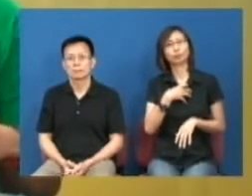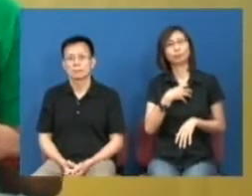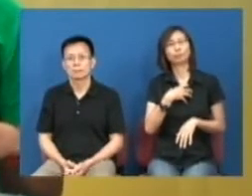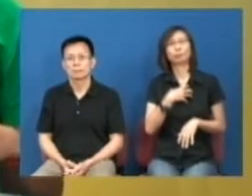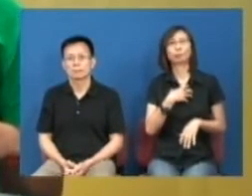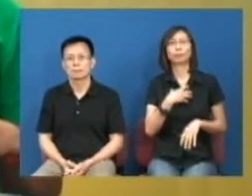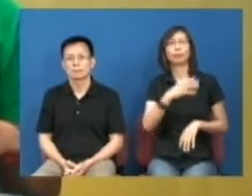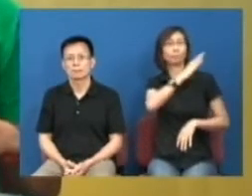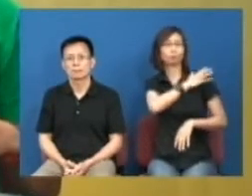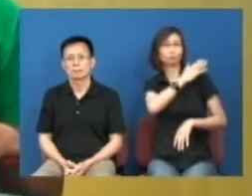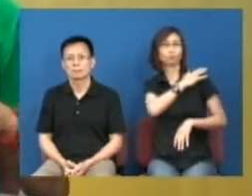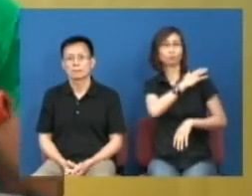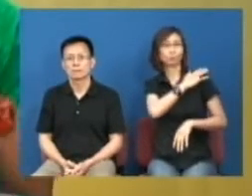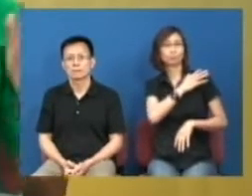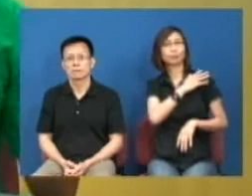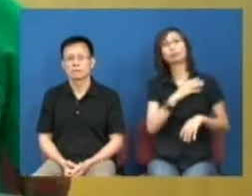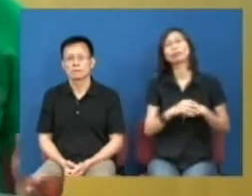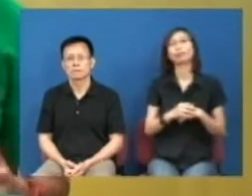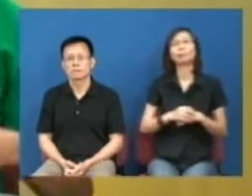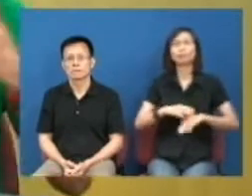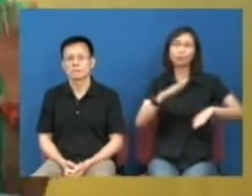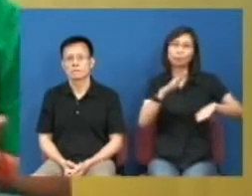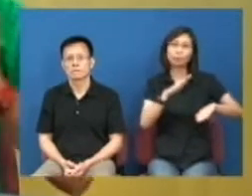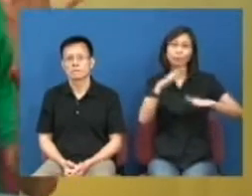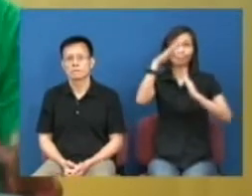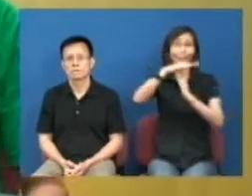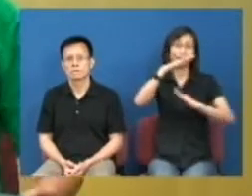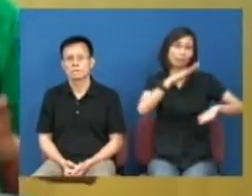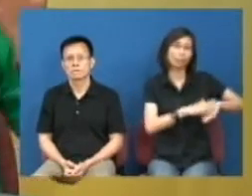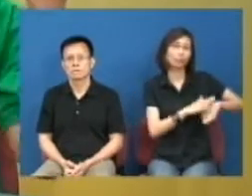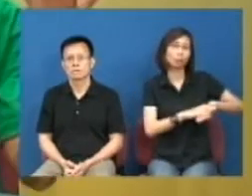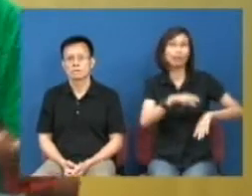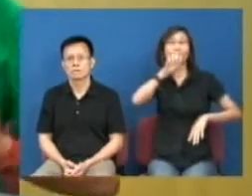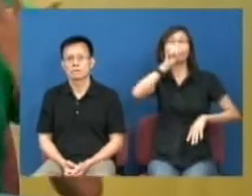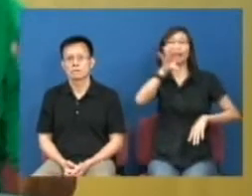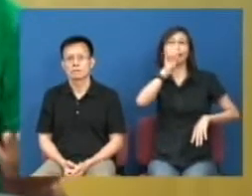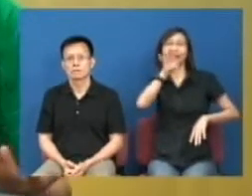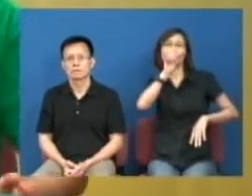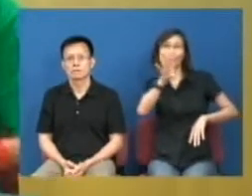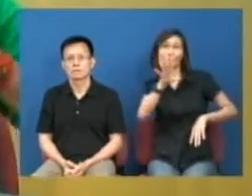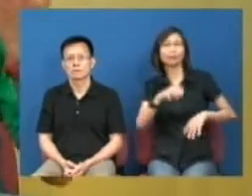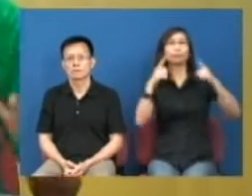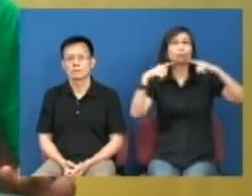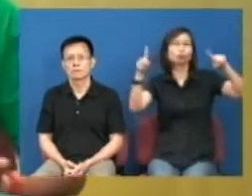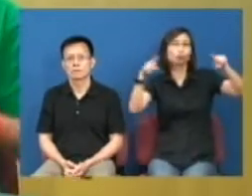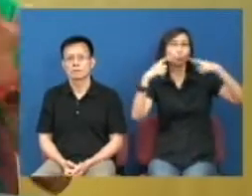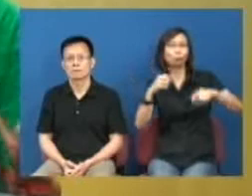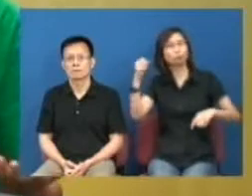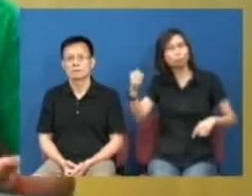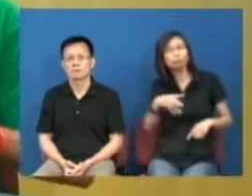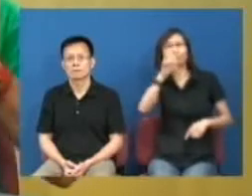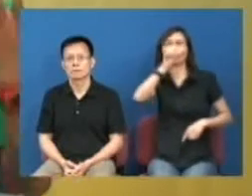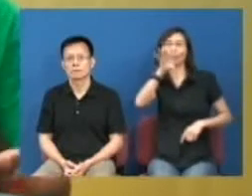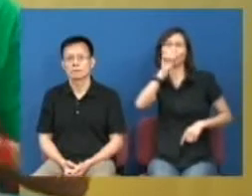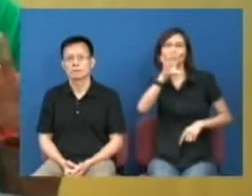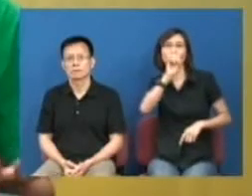者，不能夠再留於在二十幾年前啊，淨嗌口號啊、唱歌啊、嗌口號啊、唱歌啊，再嗌口號再唱